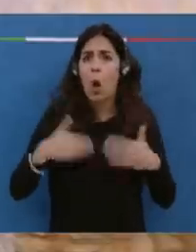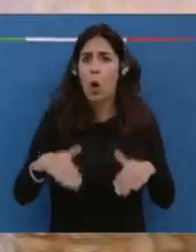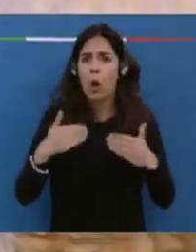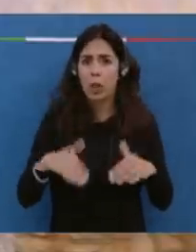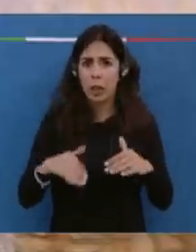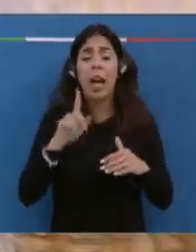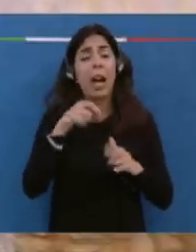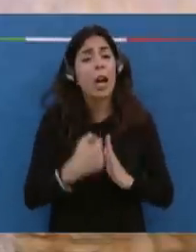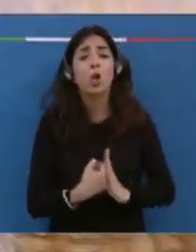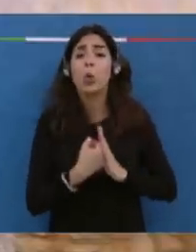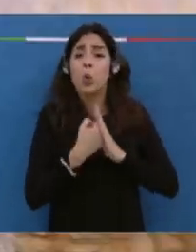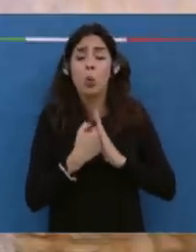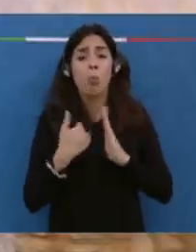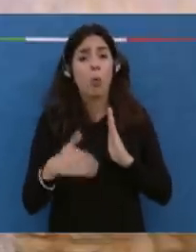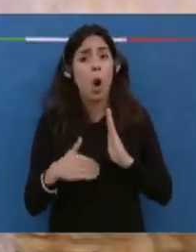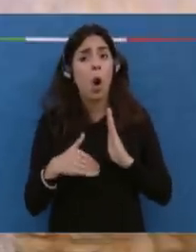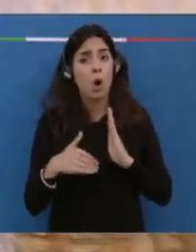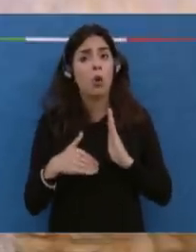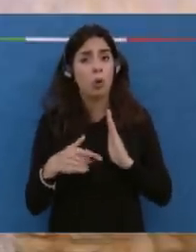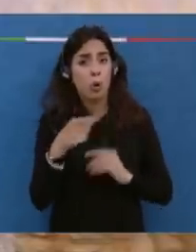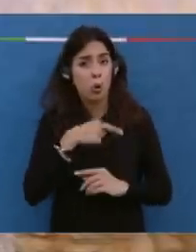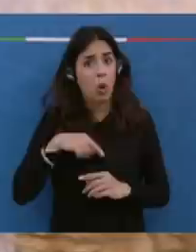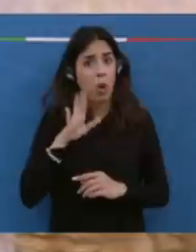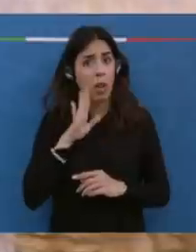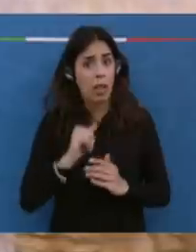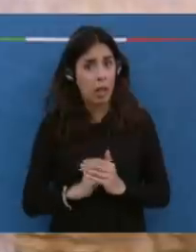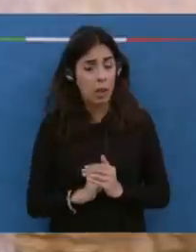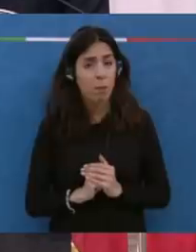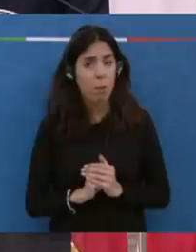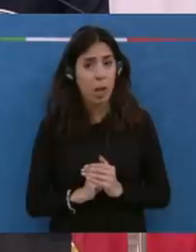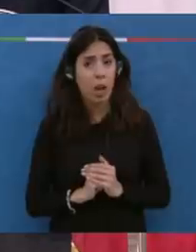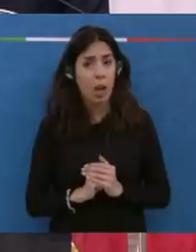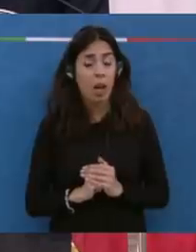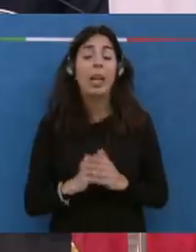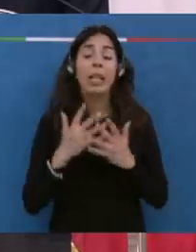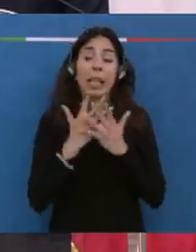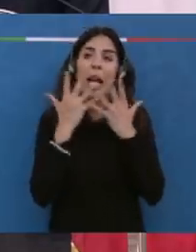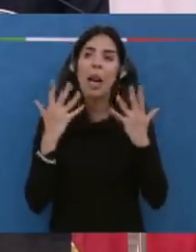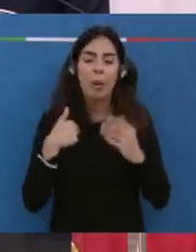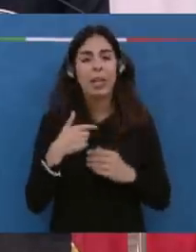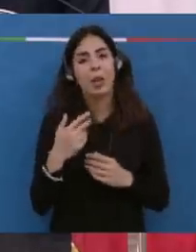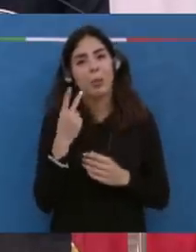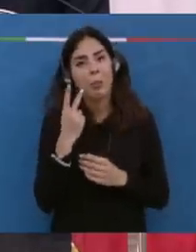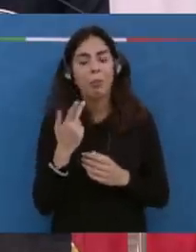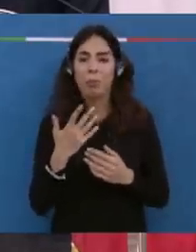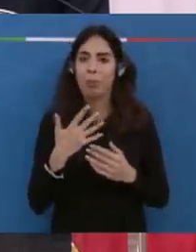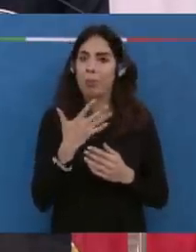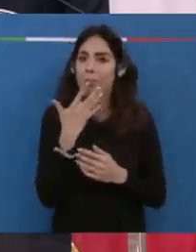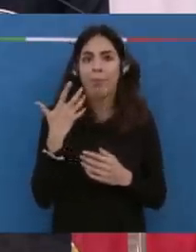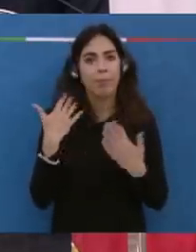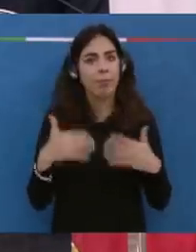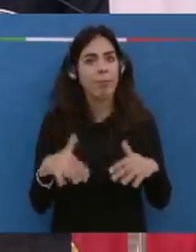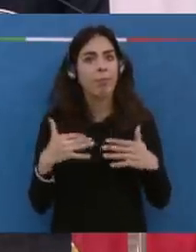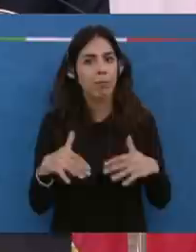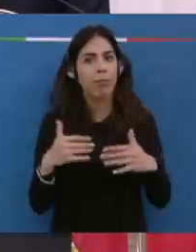appoggio dato alla noi e naturalmente apprezzo anche vivamente il